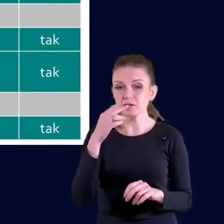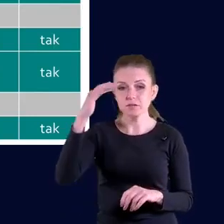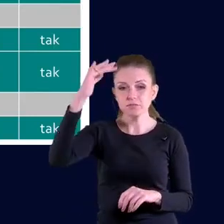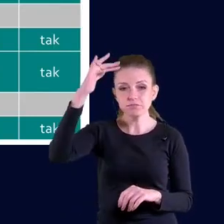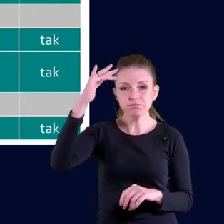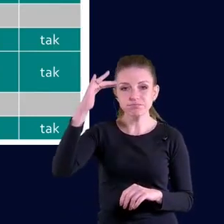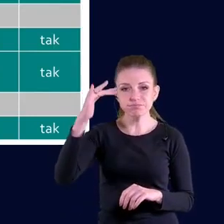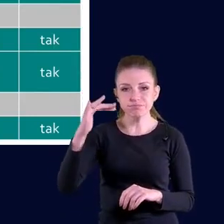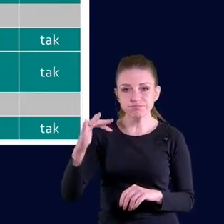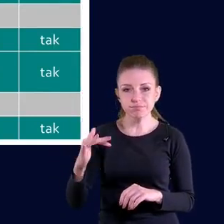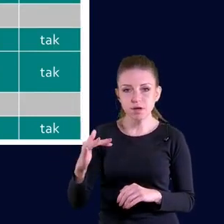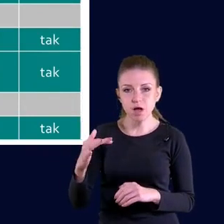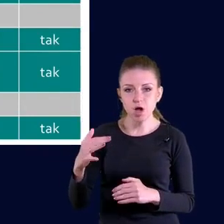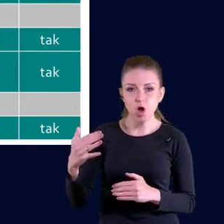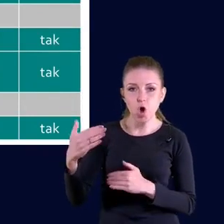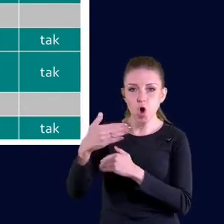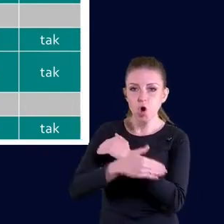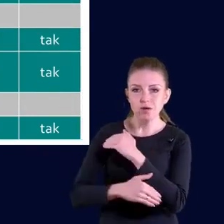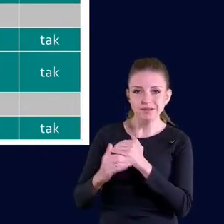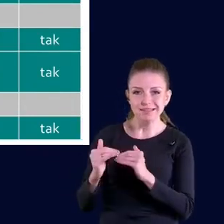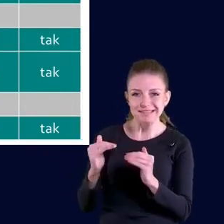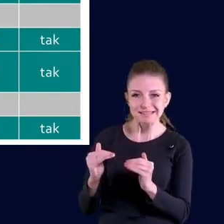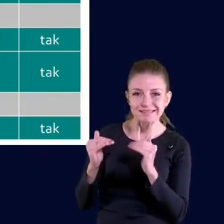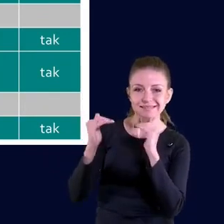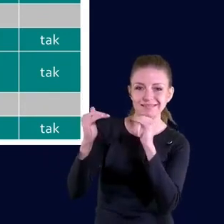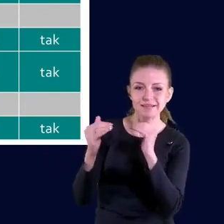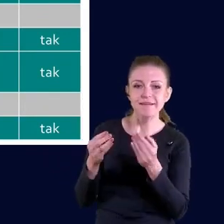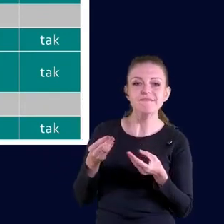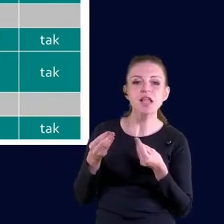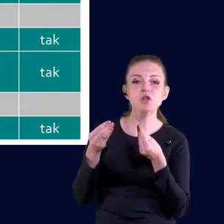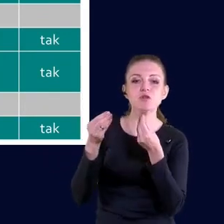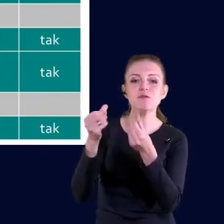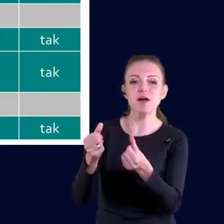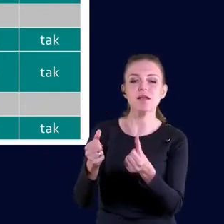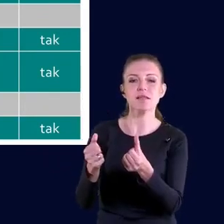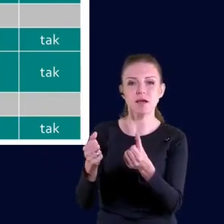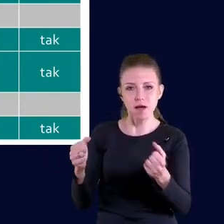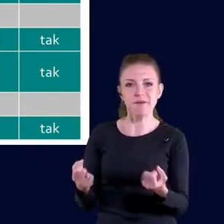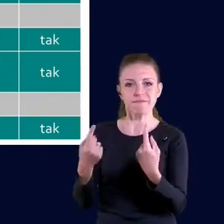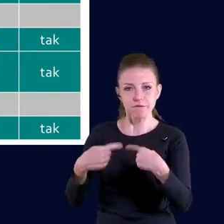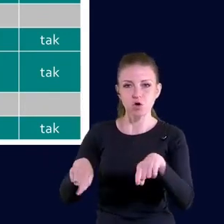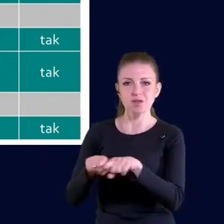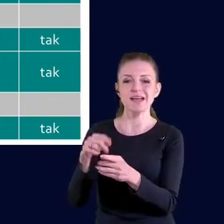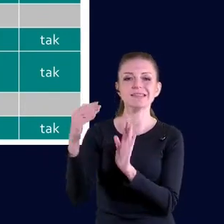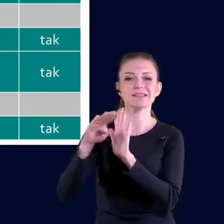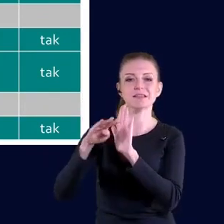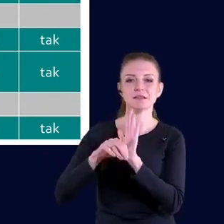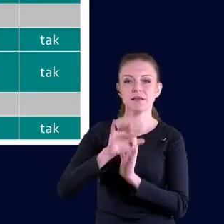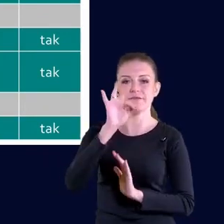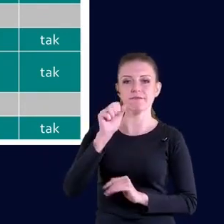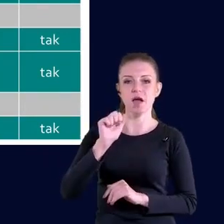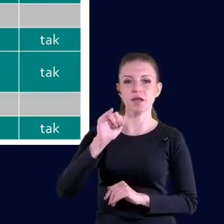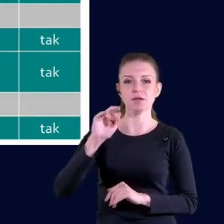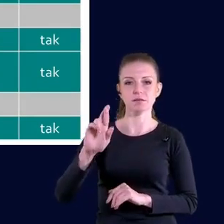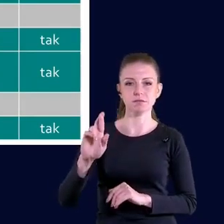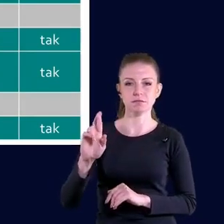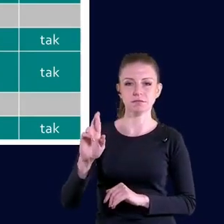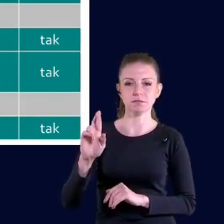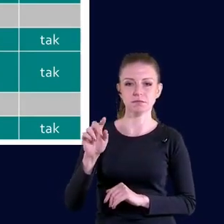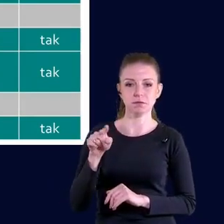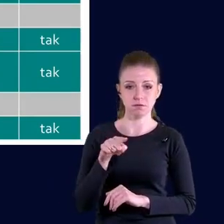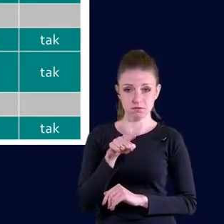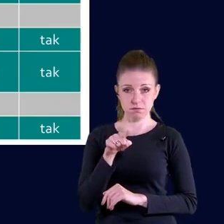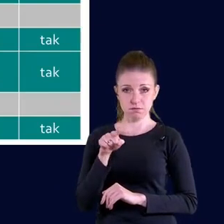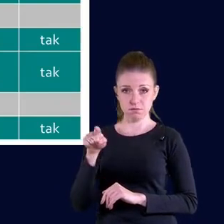pozycja tej w tej tabeli finansowe finansowanie wdrażania zasad fair Proszę zwrócić uwagę nikt